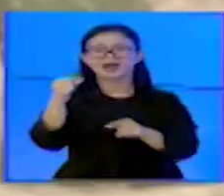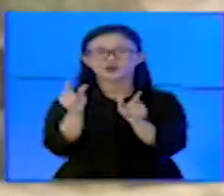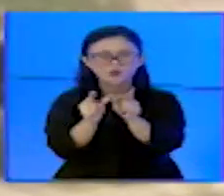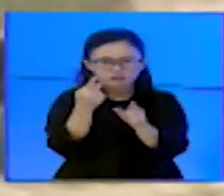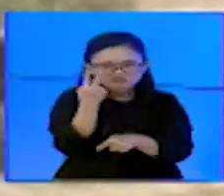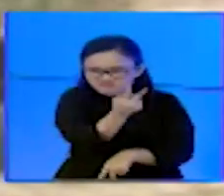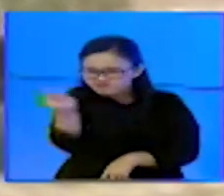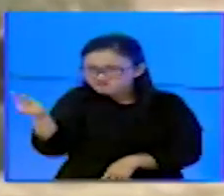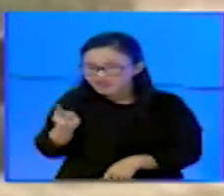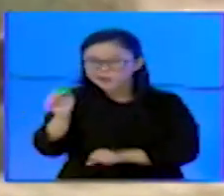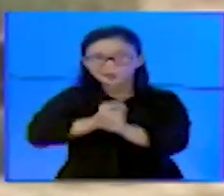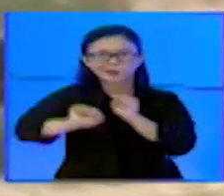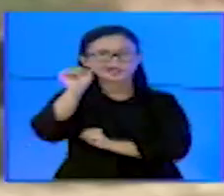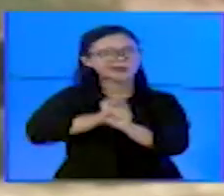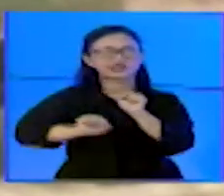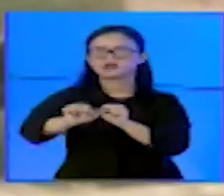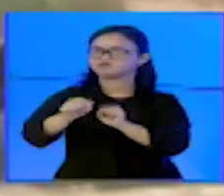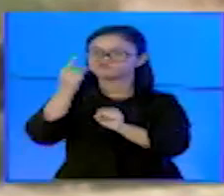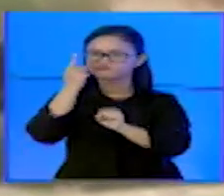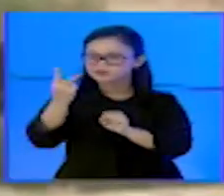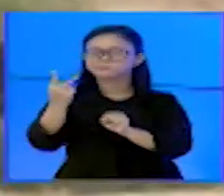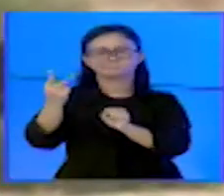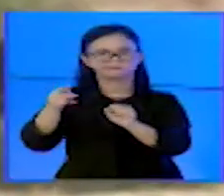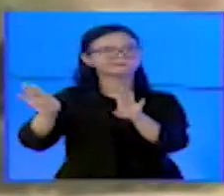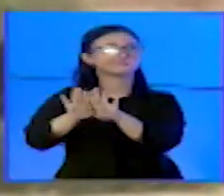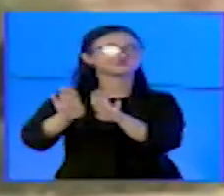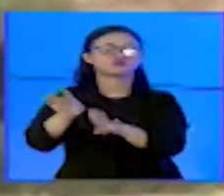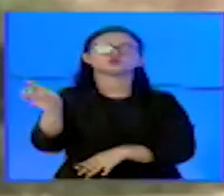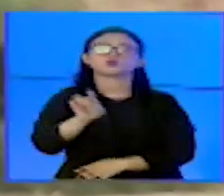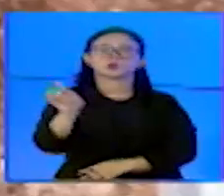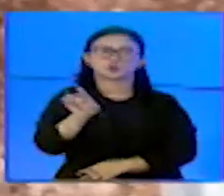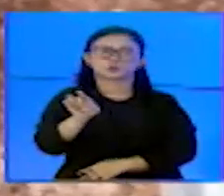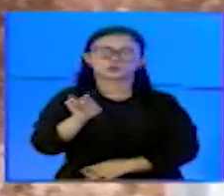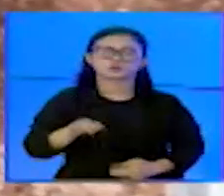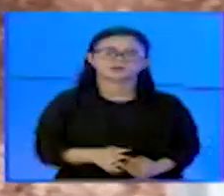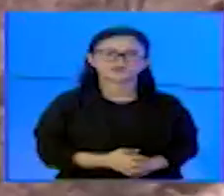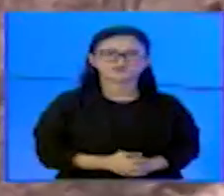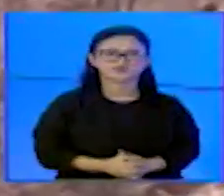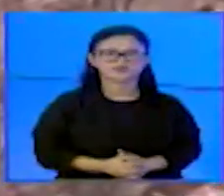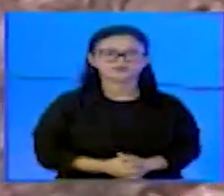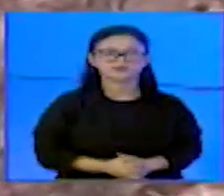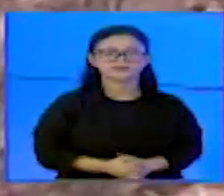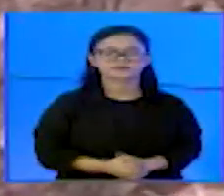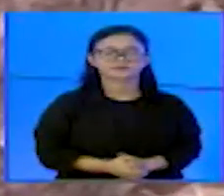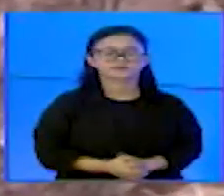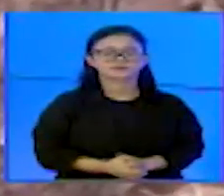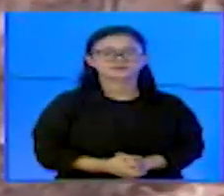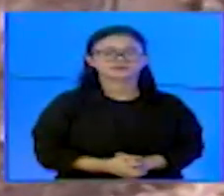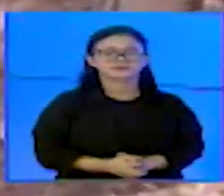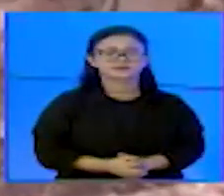kegiatan warga hingga kondisi di sekitar Perumahan kembali pulih dari Bekasi Jawa Barat Rahmat Hidayat h Gus